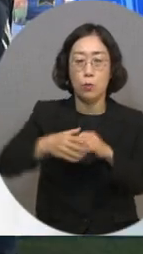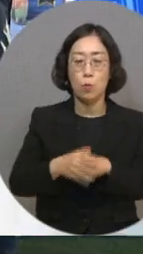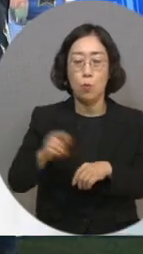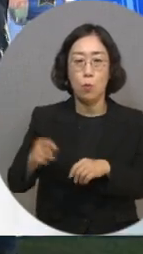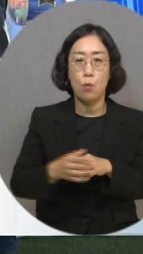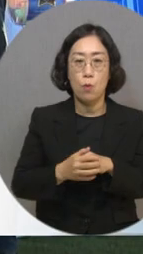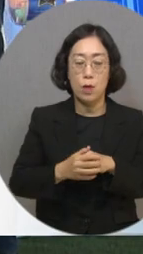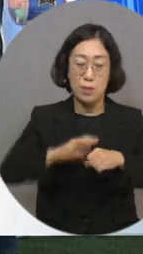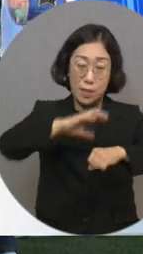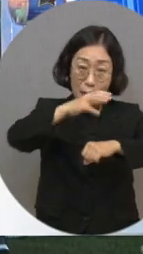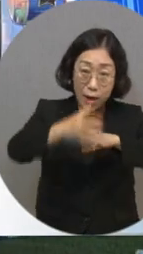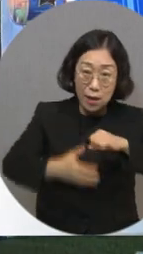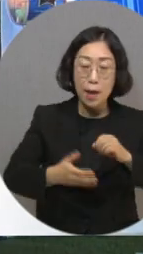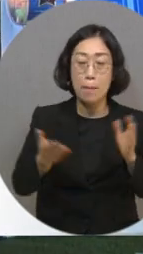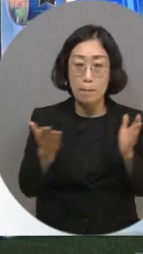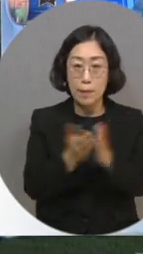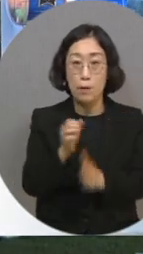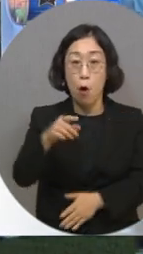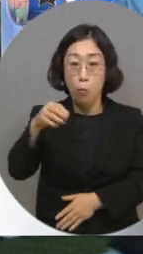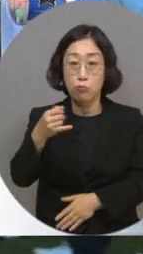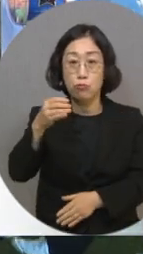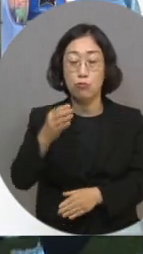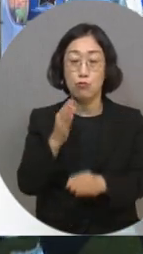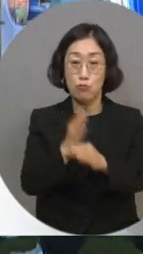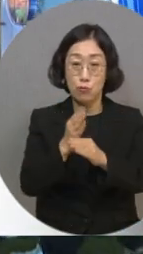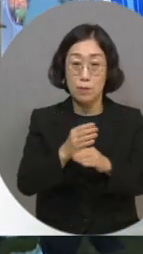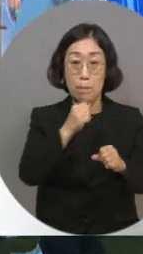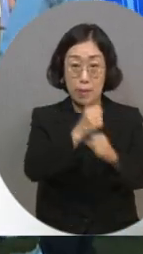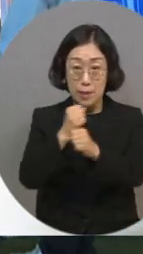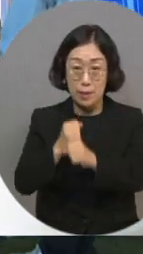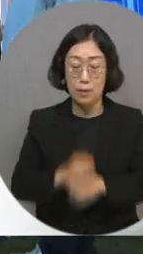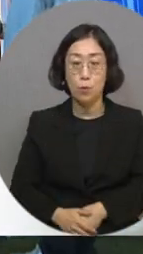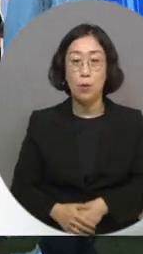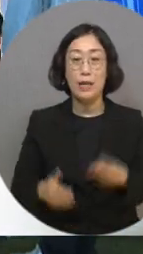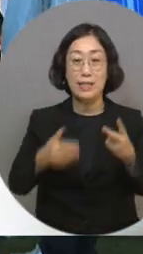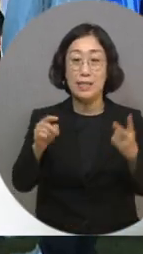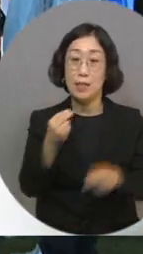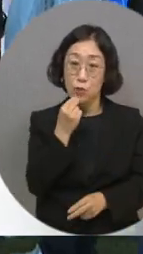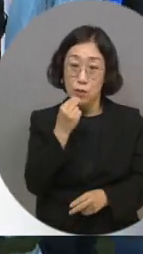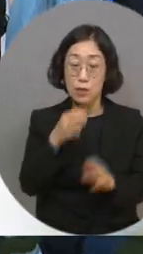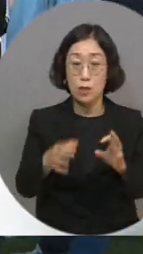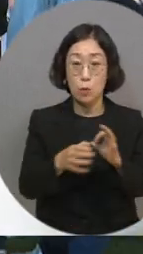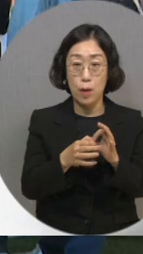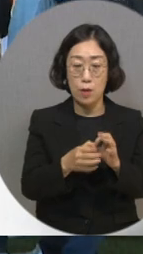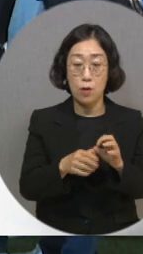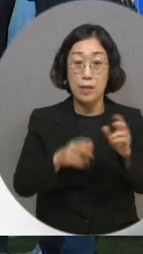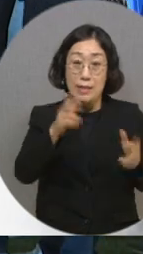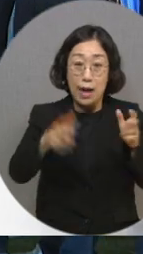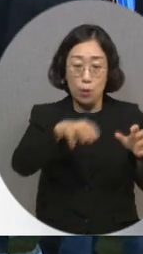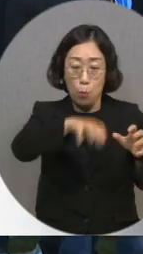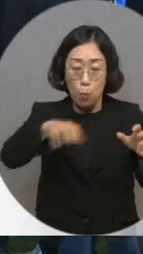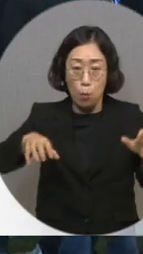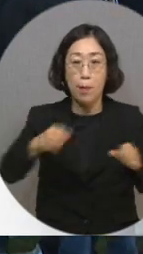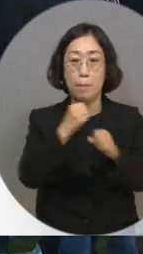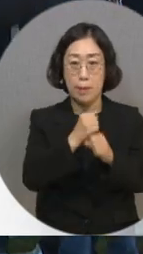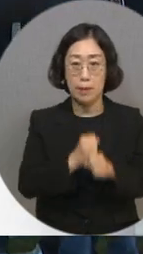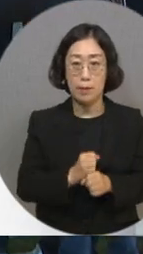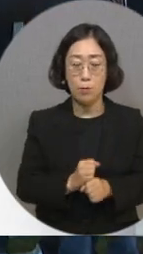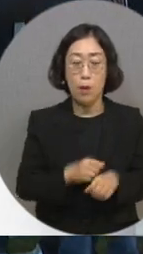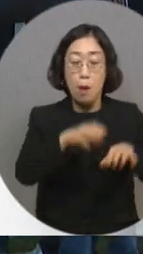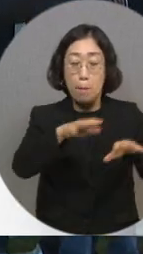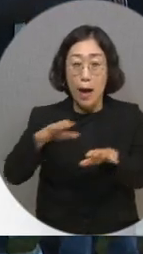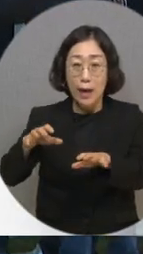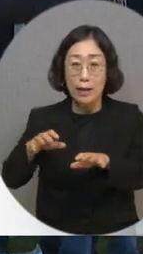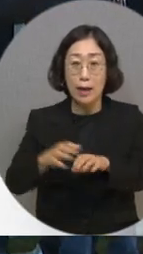첨단 바이오 산업 허브 구축, 광양만권 2차 전지 클러스터 조성, 글로벌